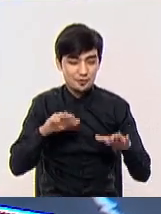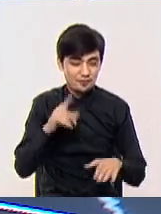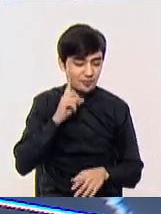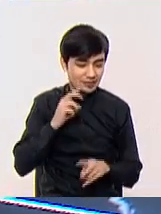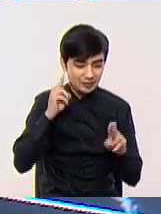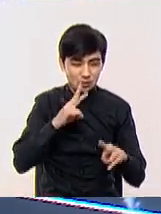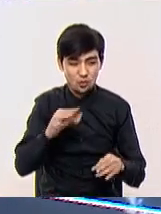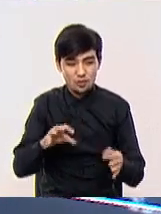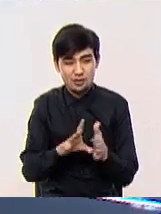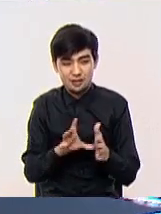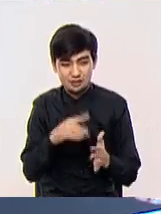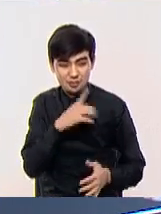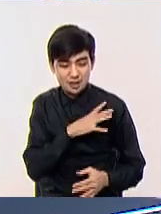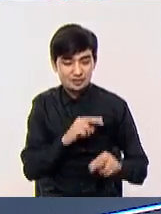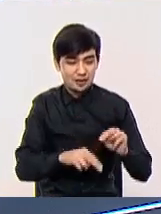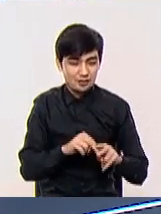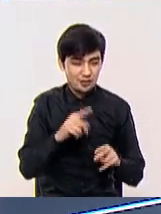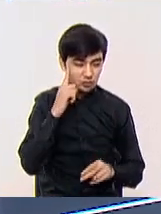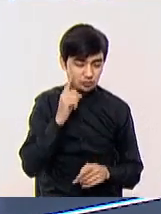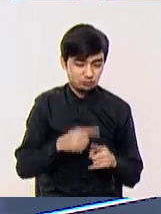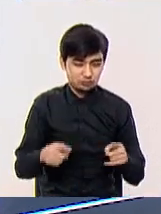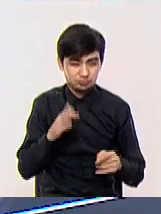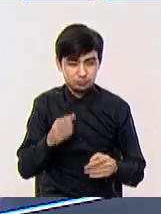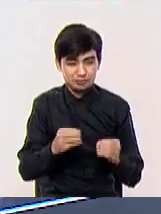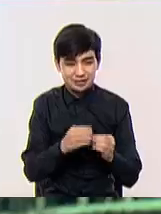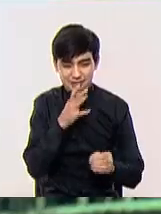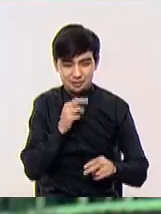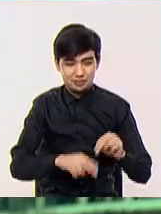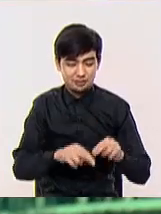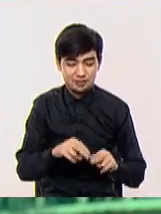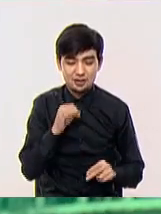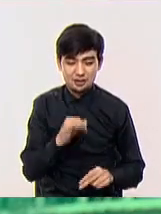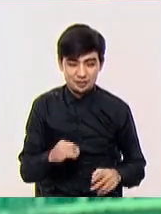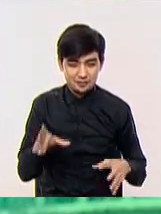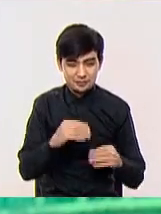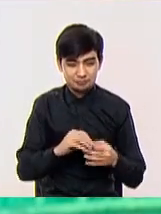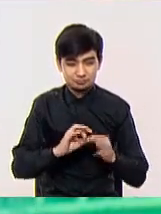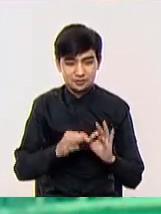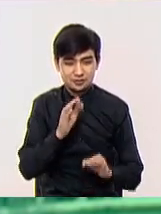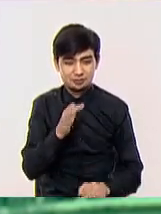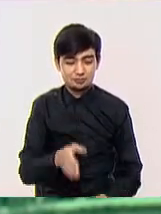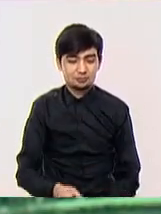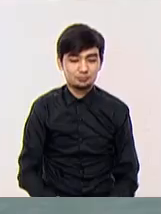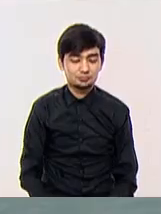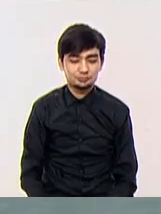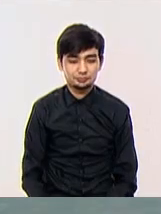энергетики говорят что строительство может продлится 10 лет долин осипова с подробностями